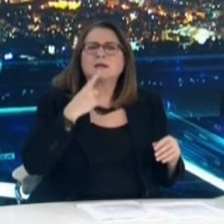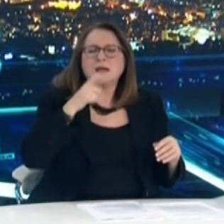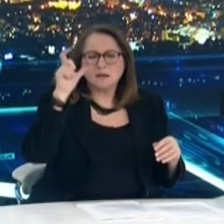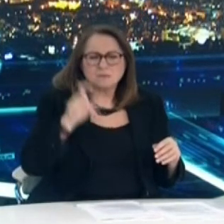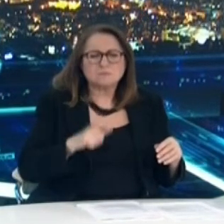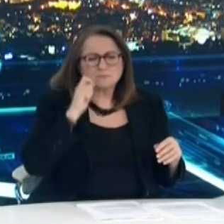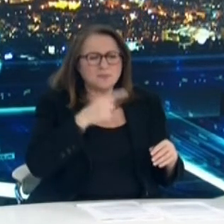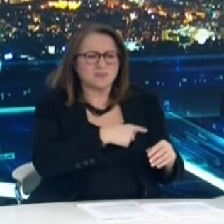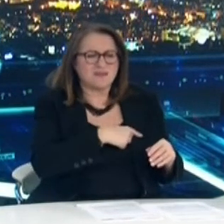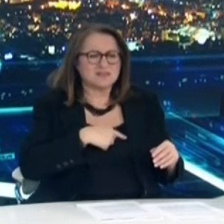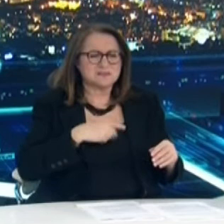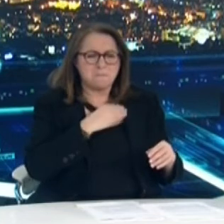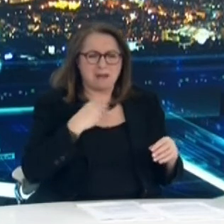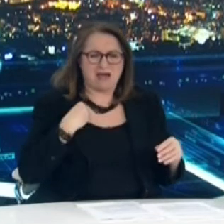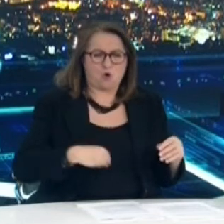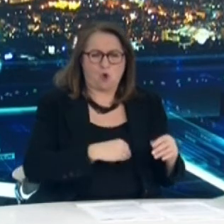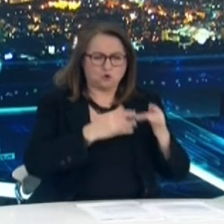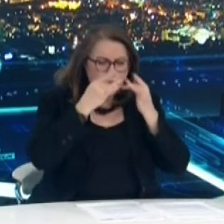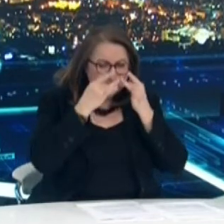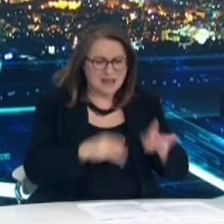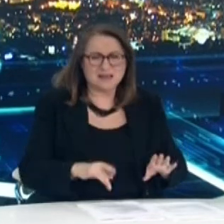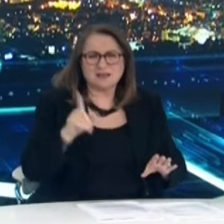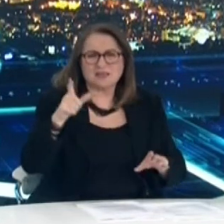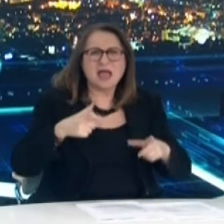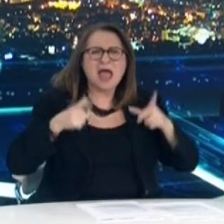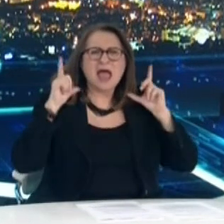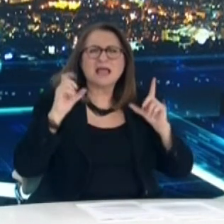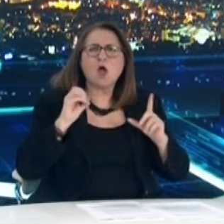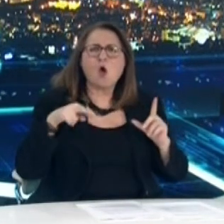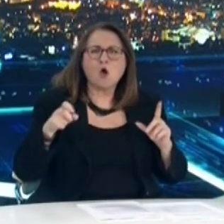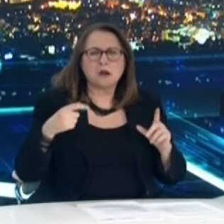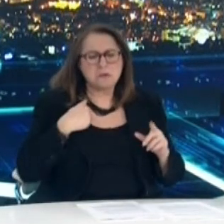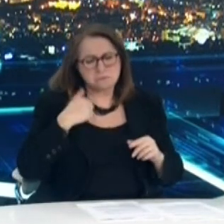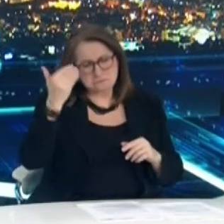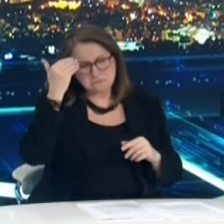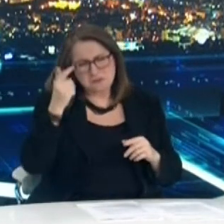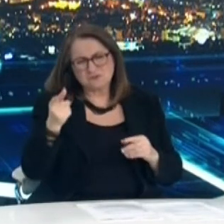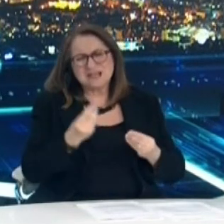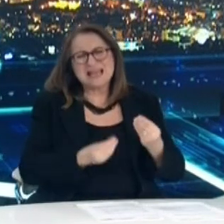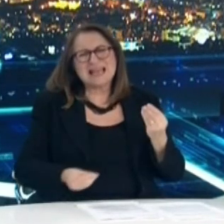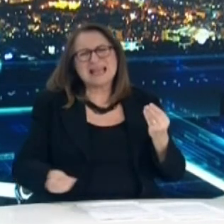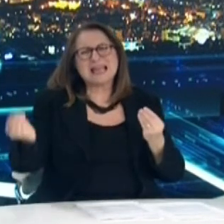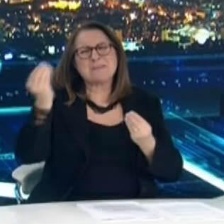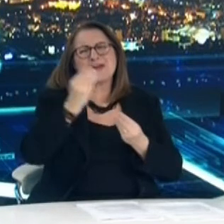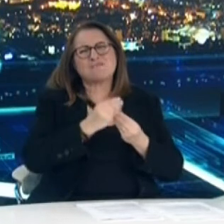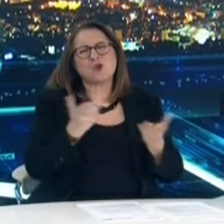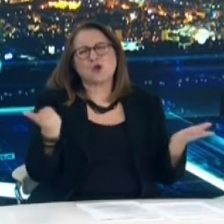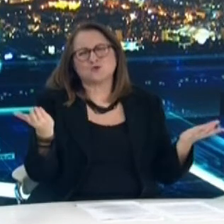νοσοκομείο Αγία Όλγα, θεωρώ ότι η κίνηση του γιατρού ήταν υπερβολική και αβάσιμη η ισχυρισμή